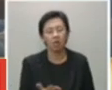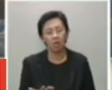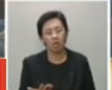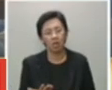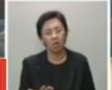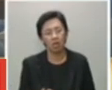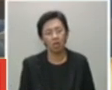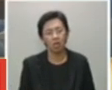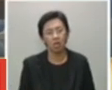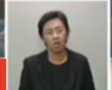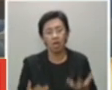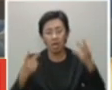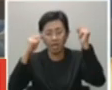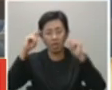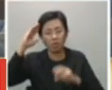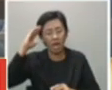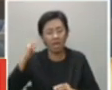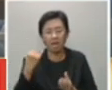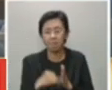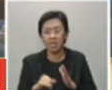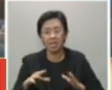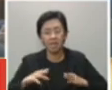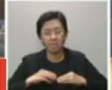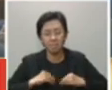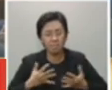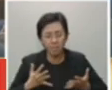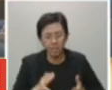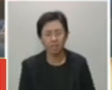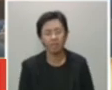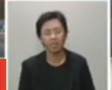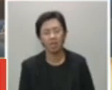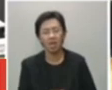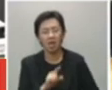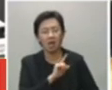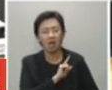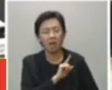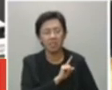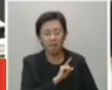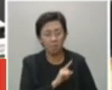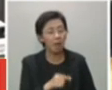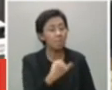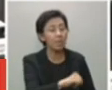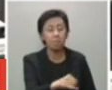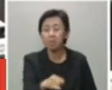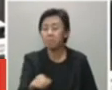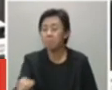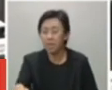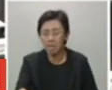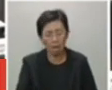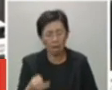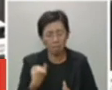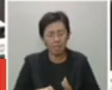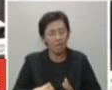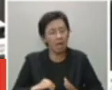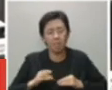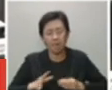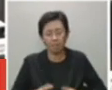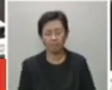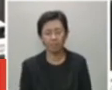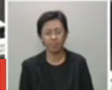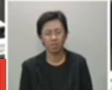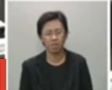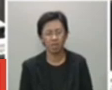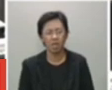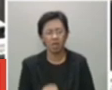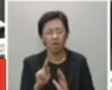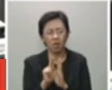ประยุทธ์คือคนที่ไม่เคยยอมรับผิดรับแต่ชอบโยนความผิดให้คนอื่น ข้อ9วงเล็บ3ครับไม่ได้เกี่ยวกับ